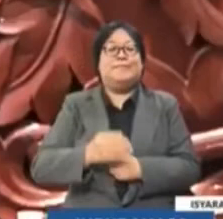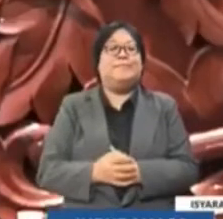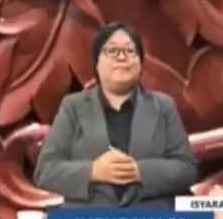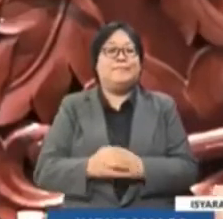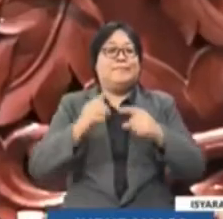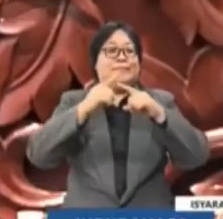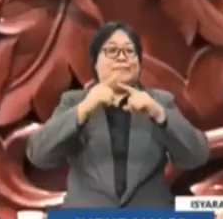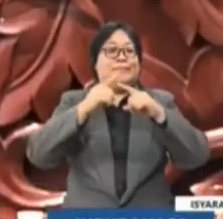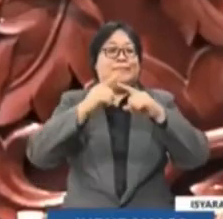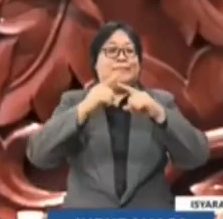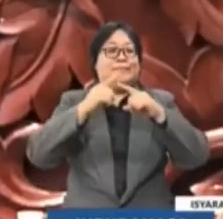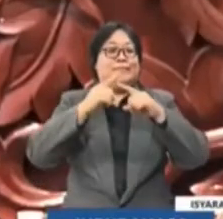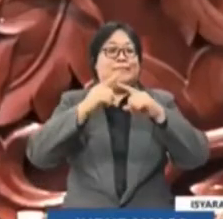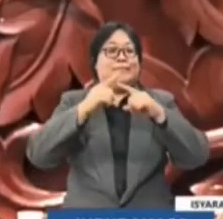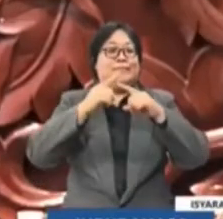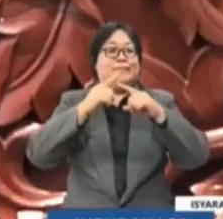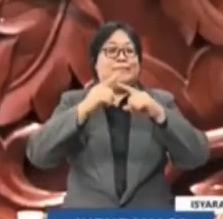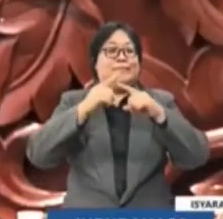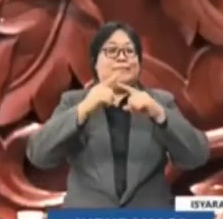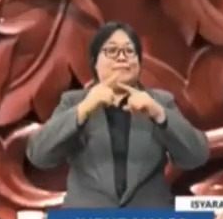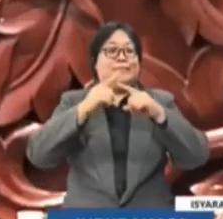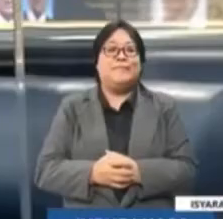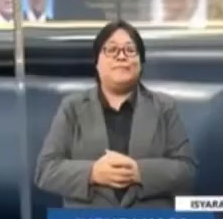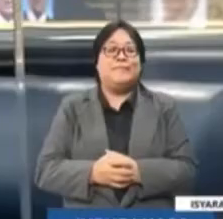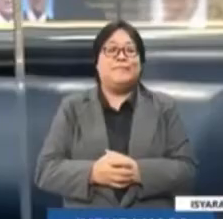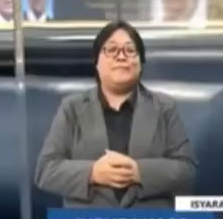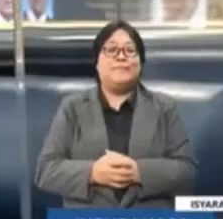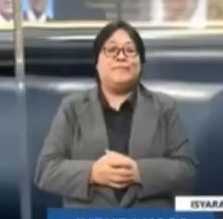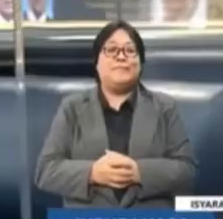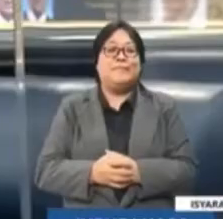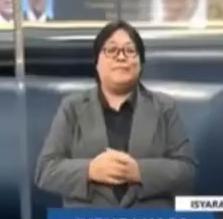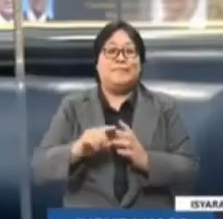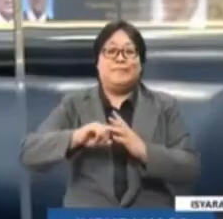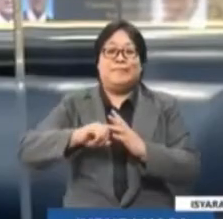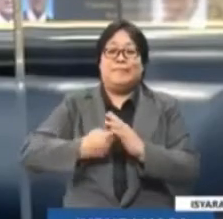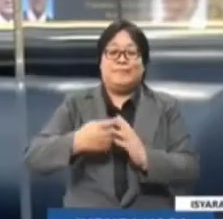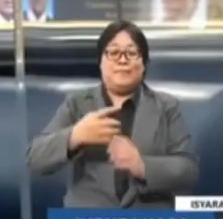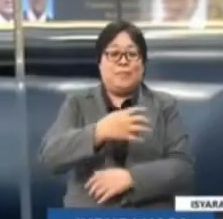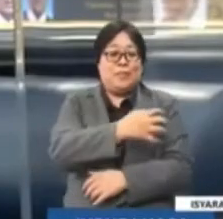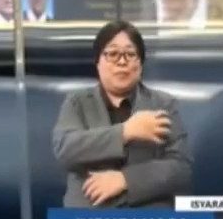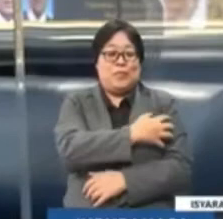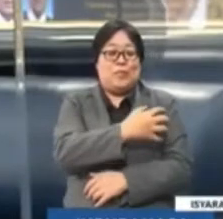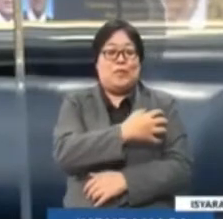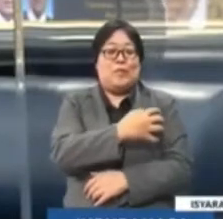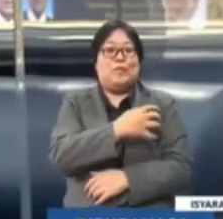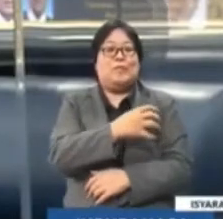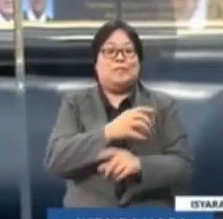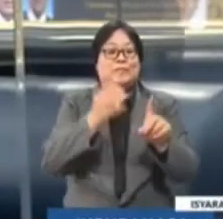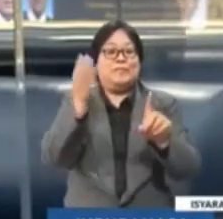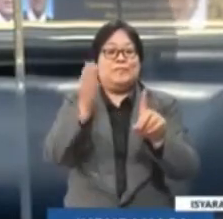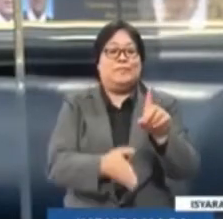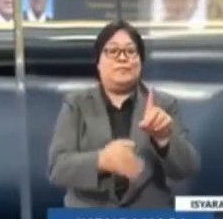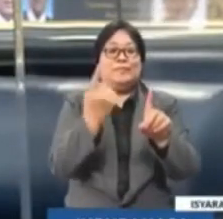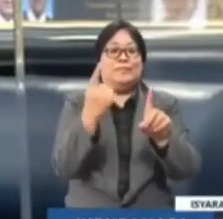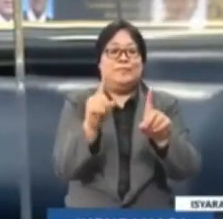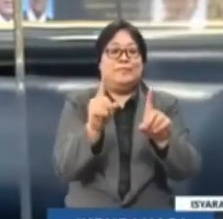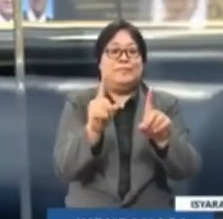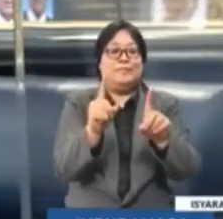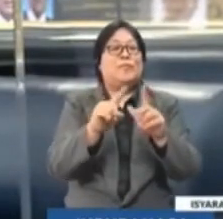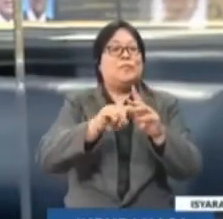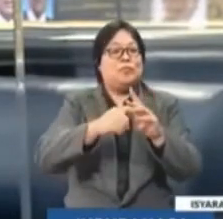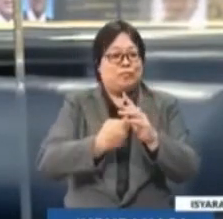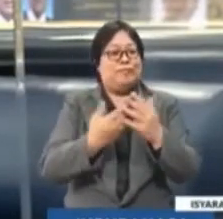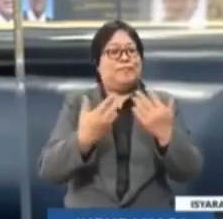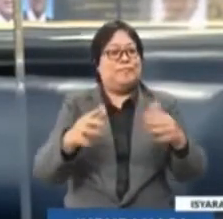hewan yang Mulyo jejak tembakau saat ini telah dibuat satu November